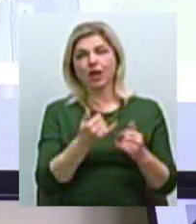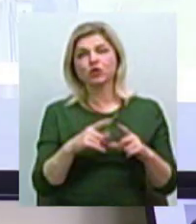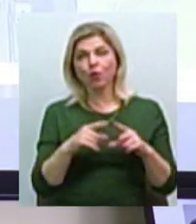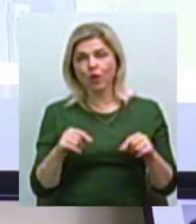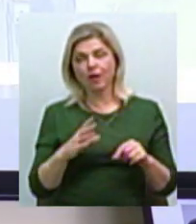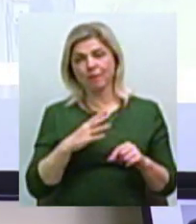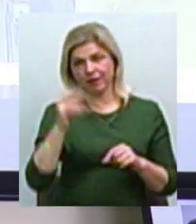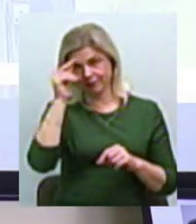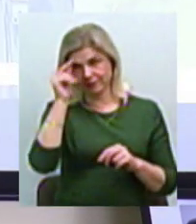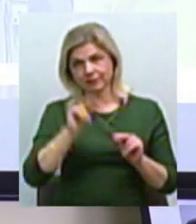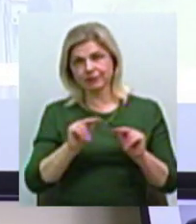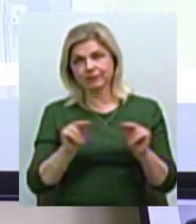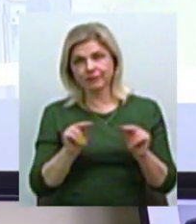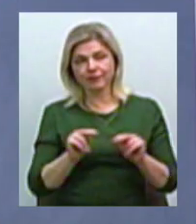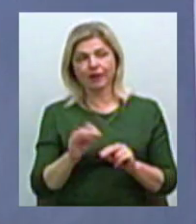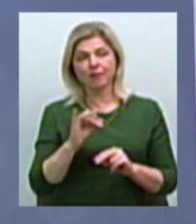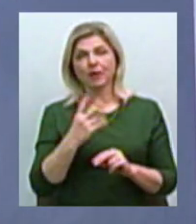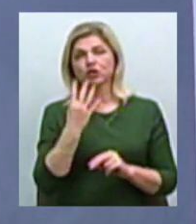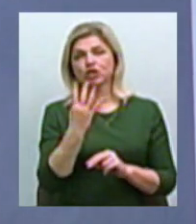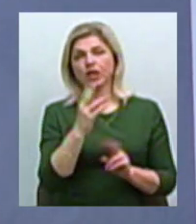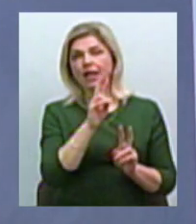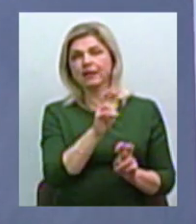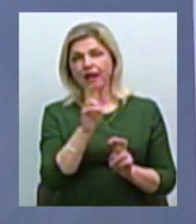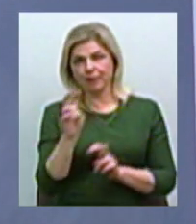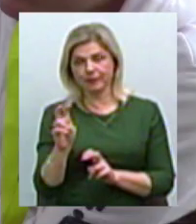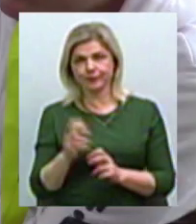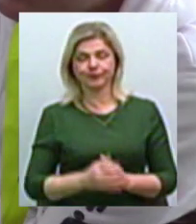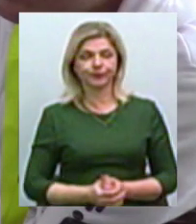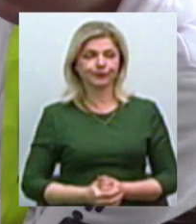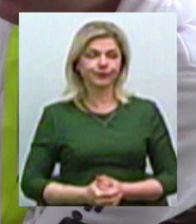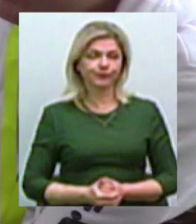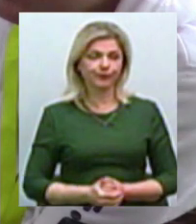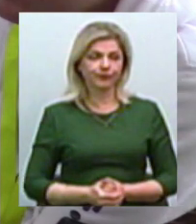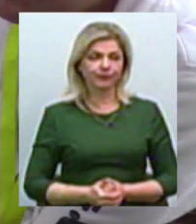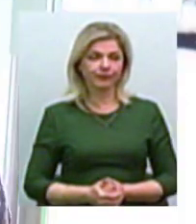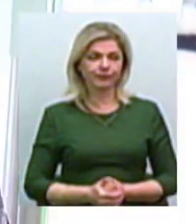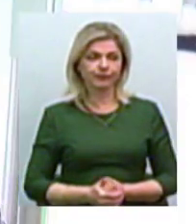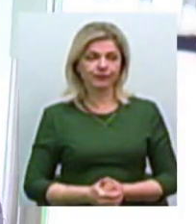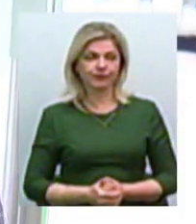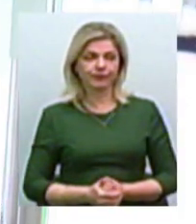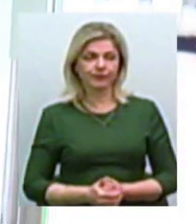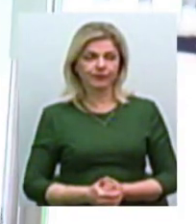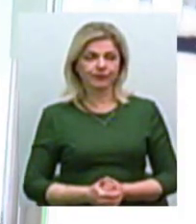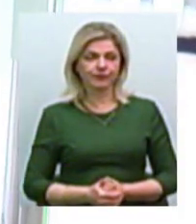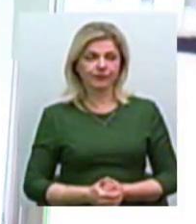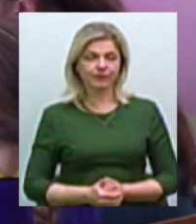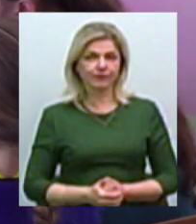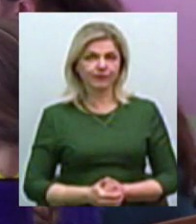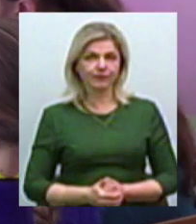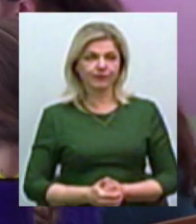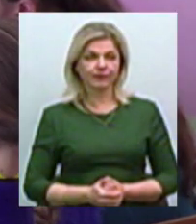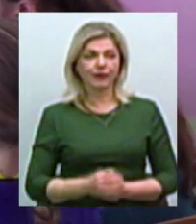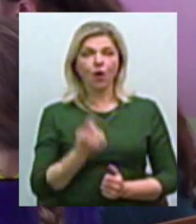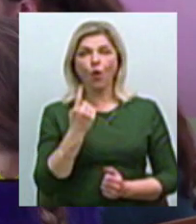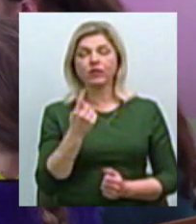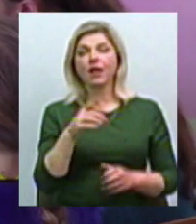майстер-класи. Облаштували 4 локації за темами. Фоторепортаж, відеозйомка, монтаж відео та особливості громадської журналістики. На одній з